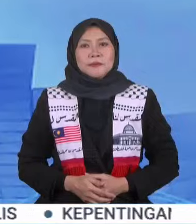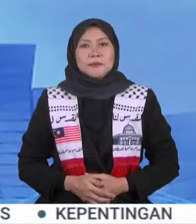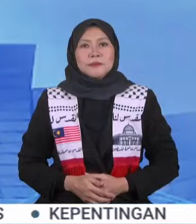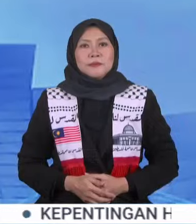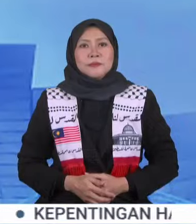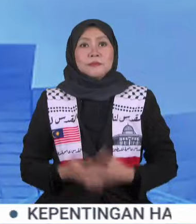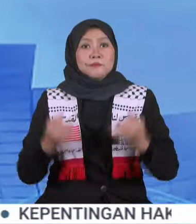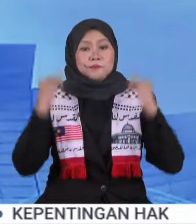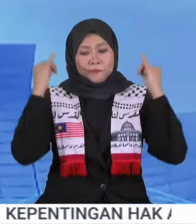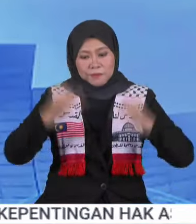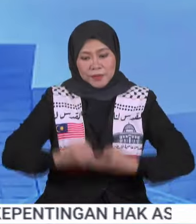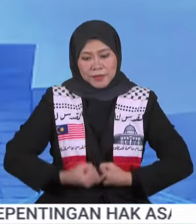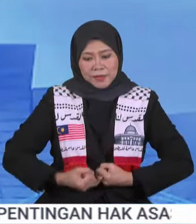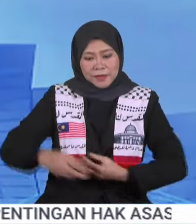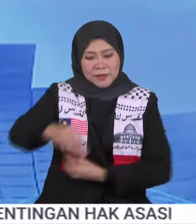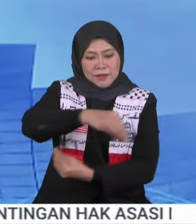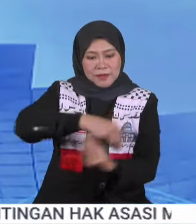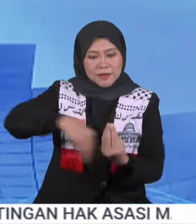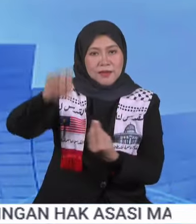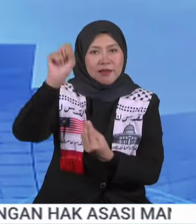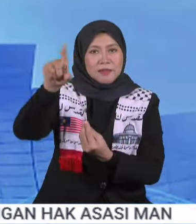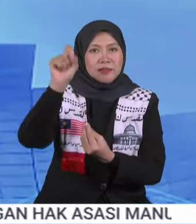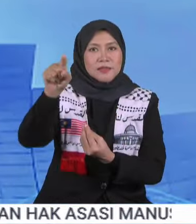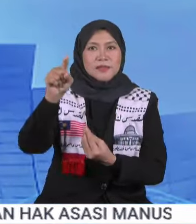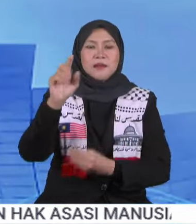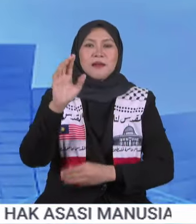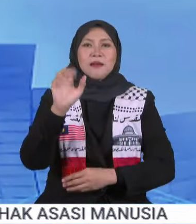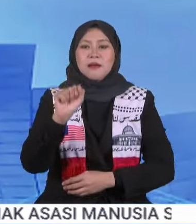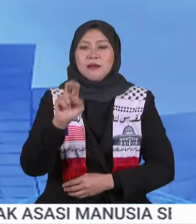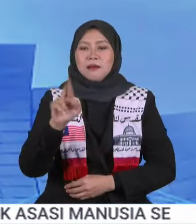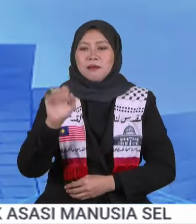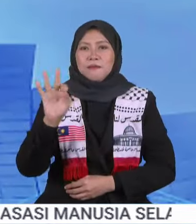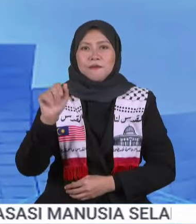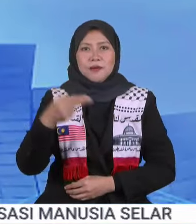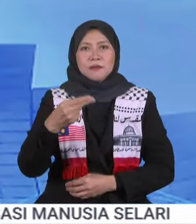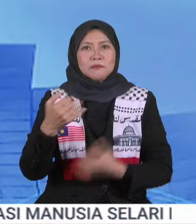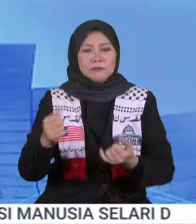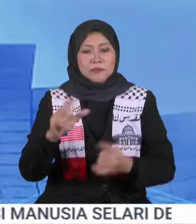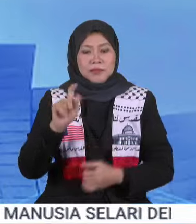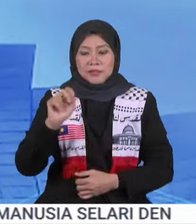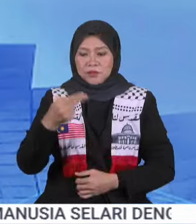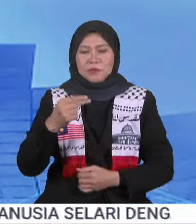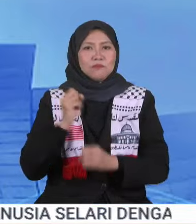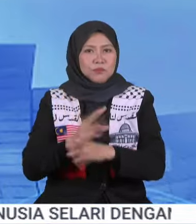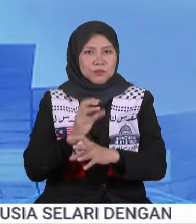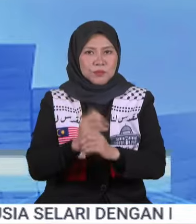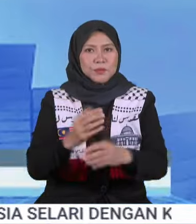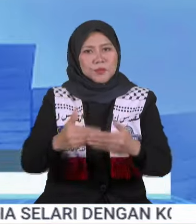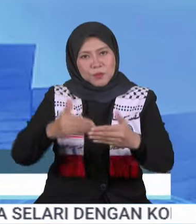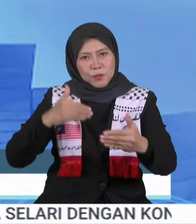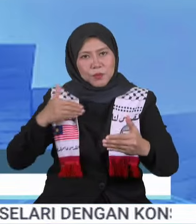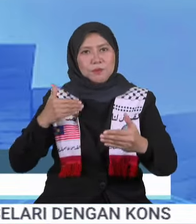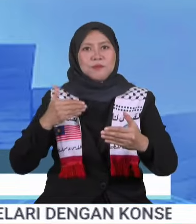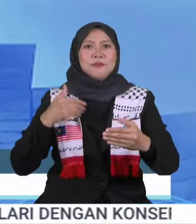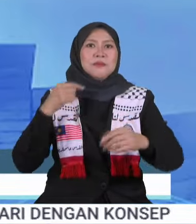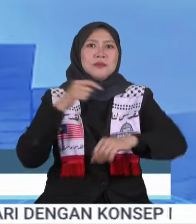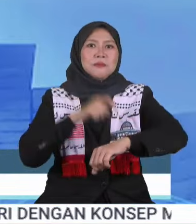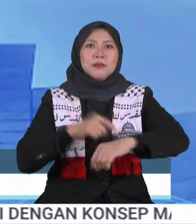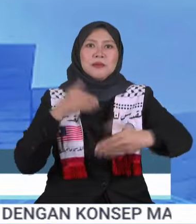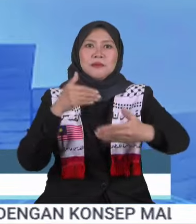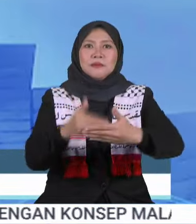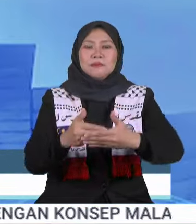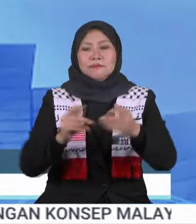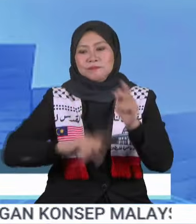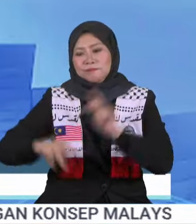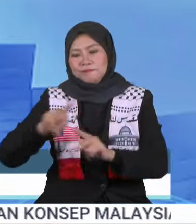Menjelang kemuncak ibadah haji di Arafah, Lembaga Tabung Haji TH giat melakukan persiapan terakhir sebelum menyambut ketibaan para